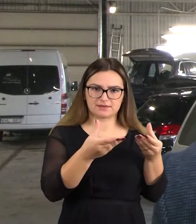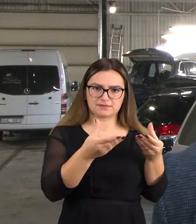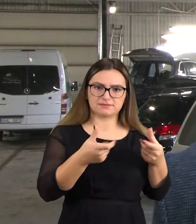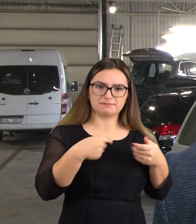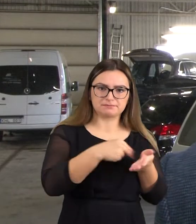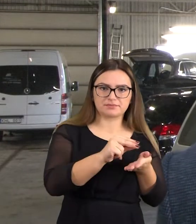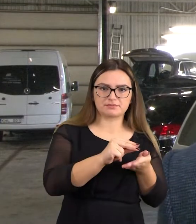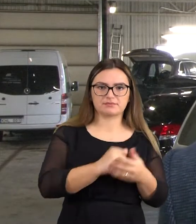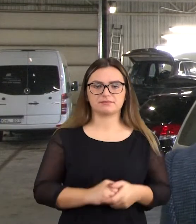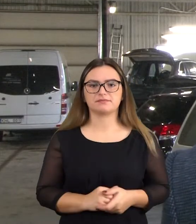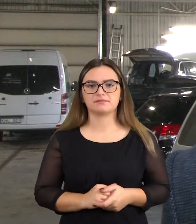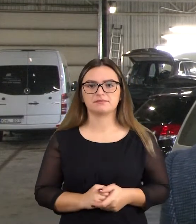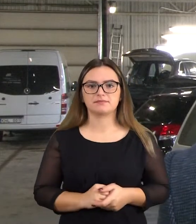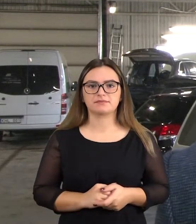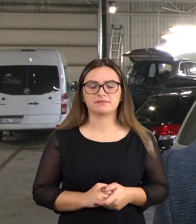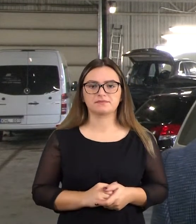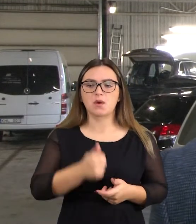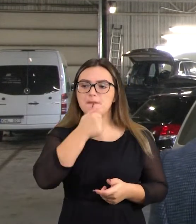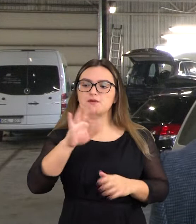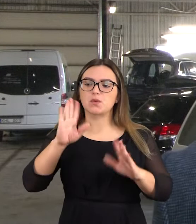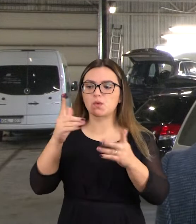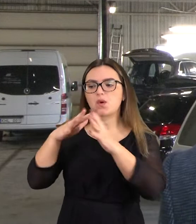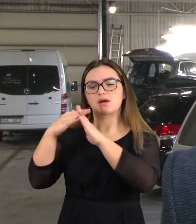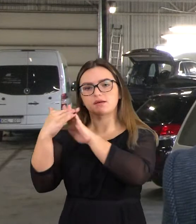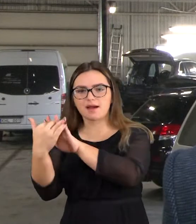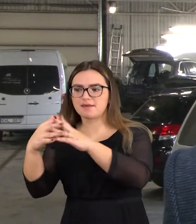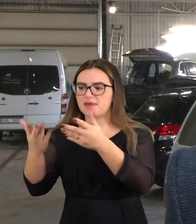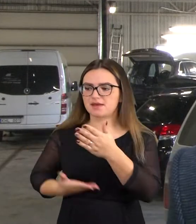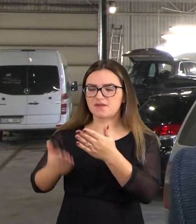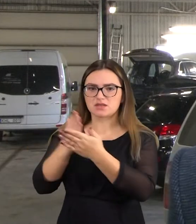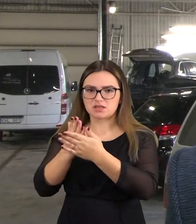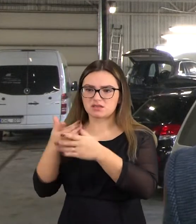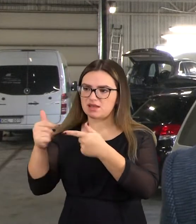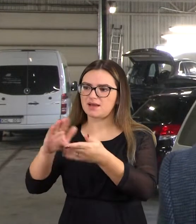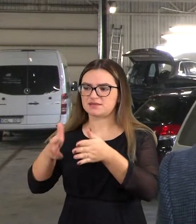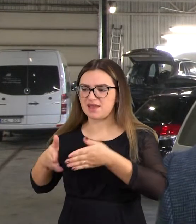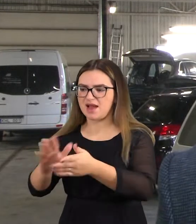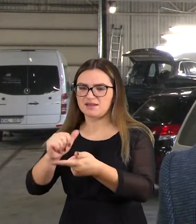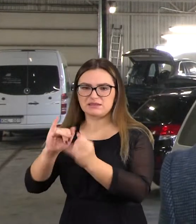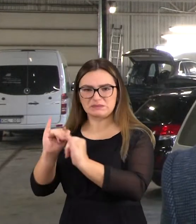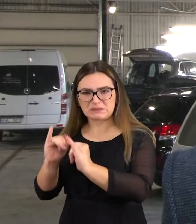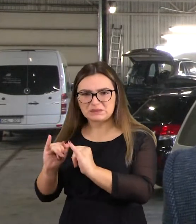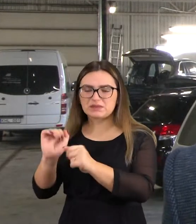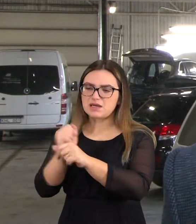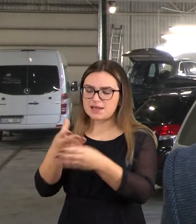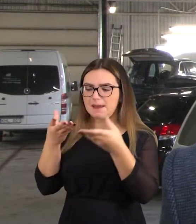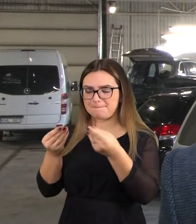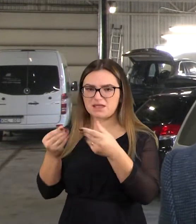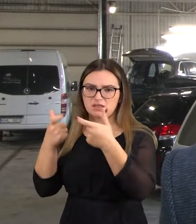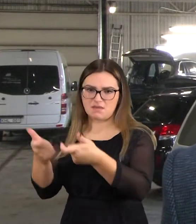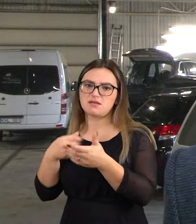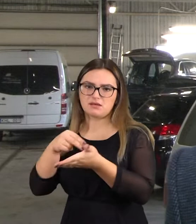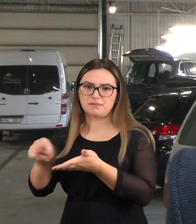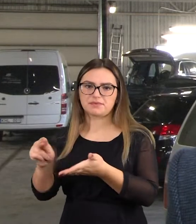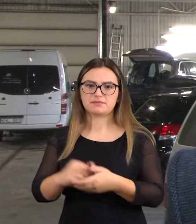labai minkštos, dėl to, kad sniego nėra daug, kas daugiau gyvena jau be kelyje. Kaimotose regionuose reikėtų